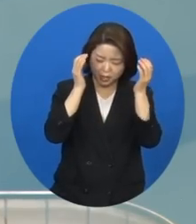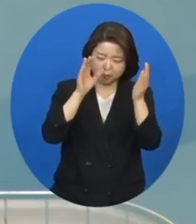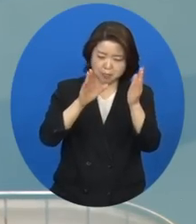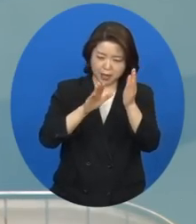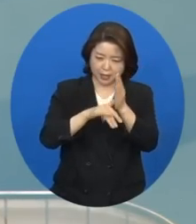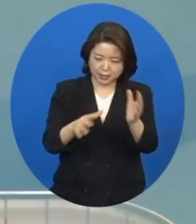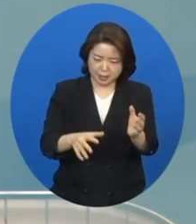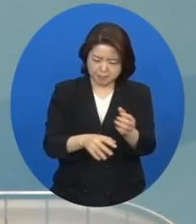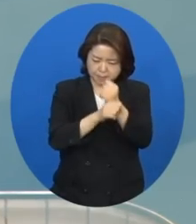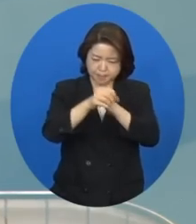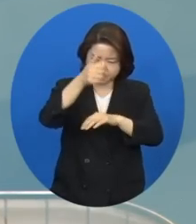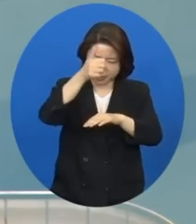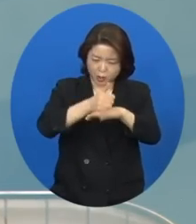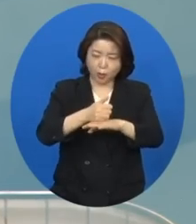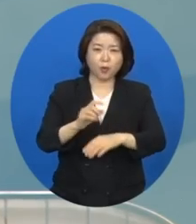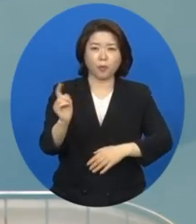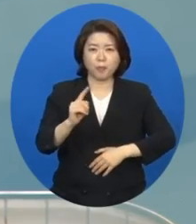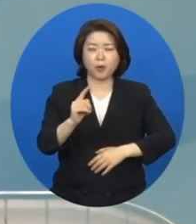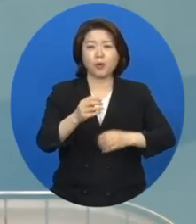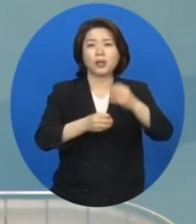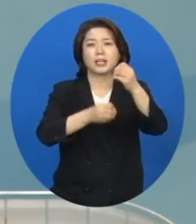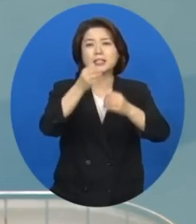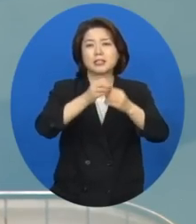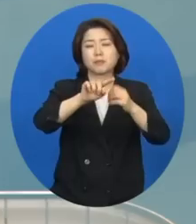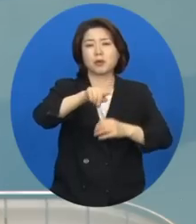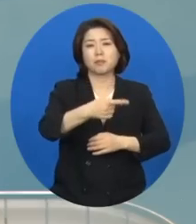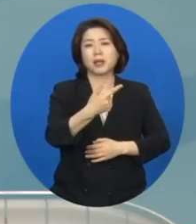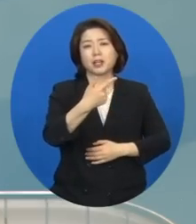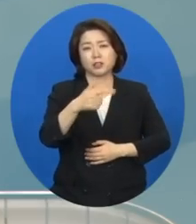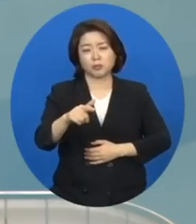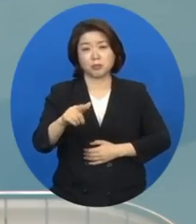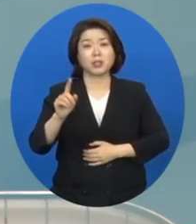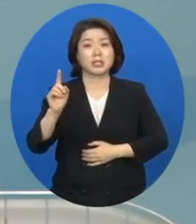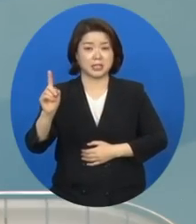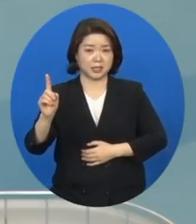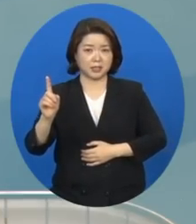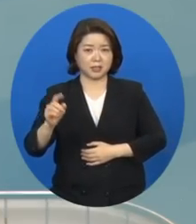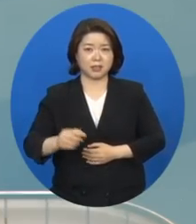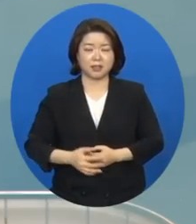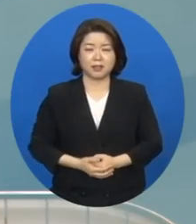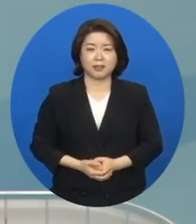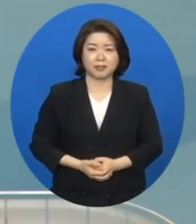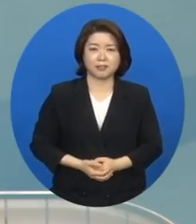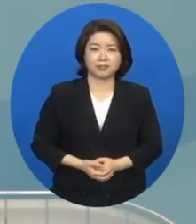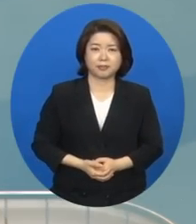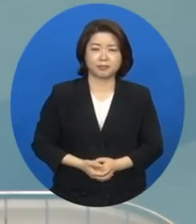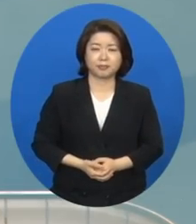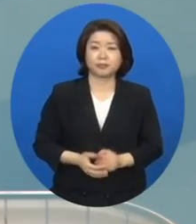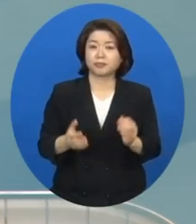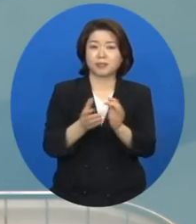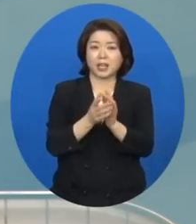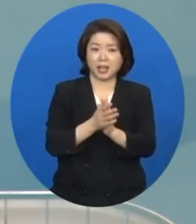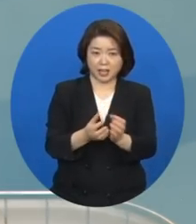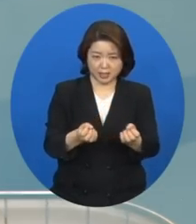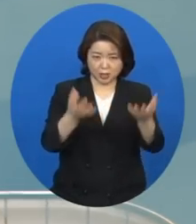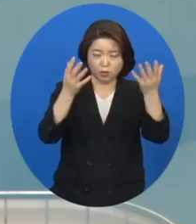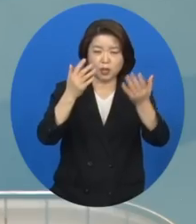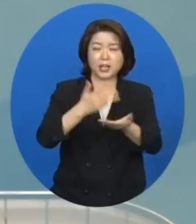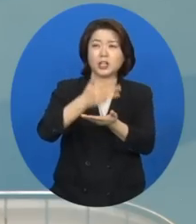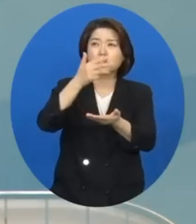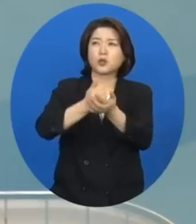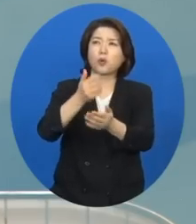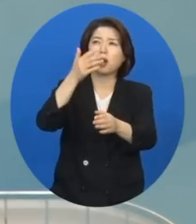냈던 말씀이 시편 106편 1절 말씀이에요. 할렐루야,